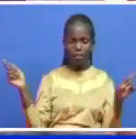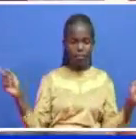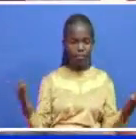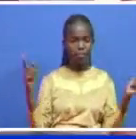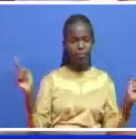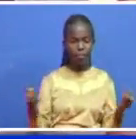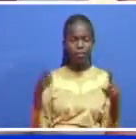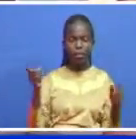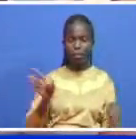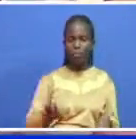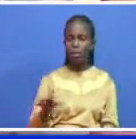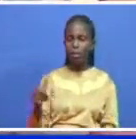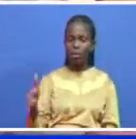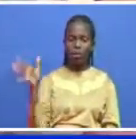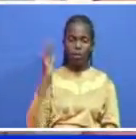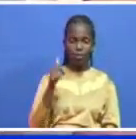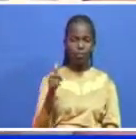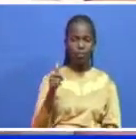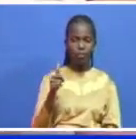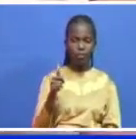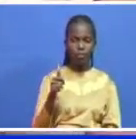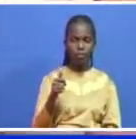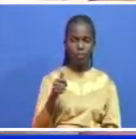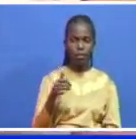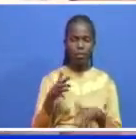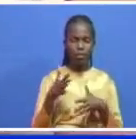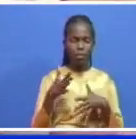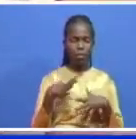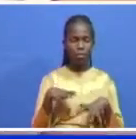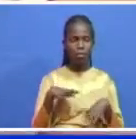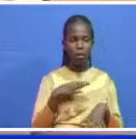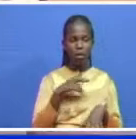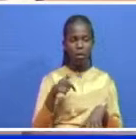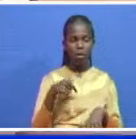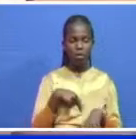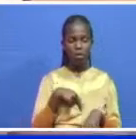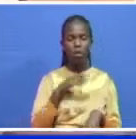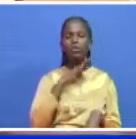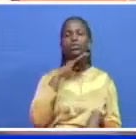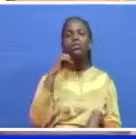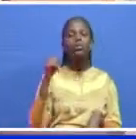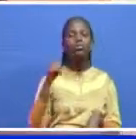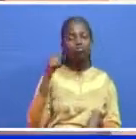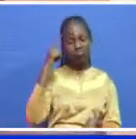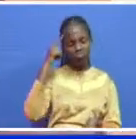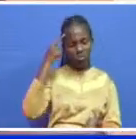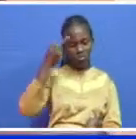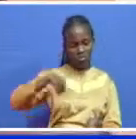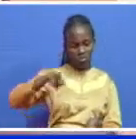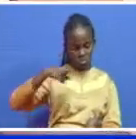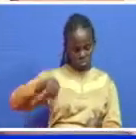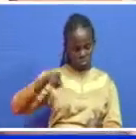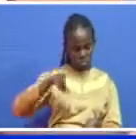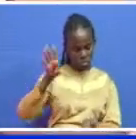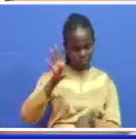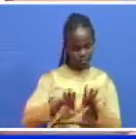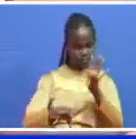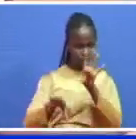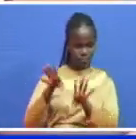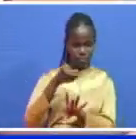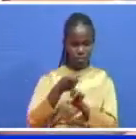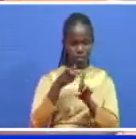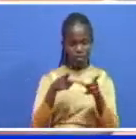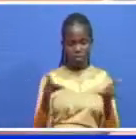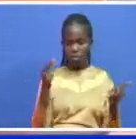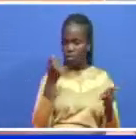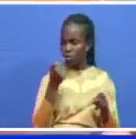kuhungi. Nuno kamili si kuhu kitu. Nuno maitu makuwa wanunduwa kulonja kamila kuma na undani yo. Kwa kwa asia kwa ambia